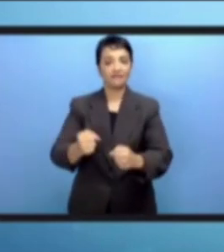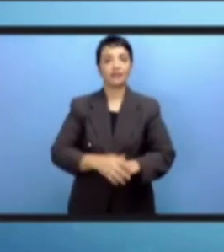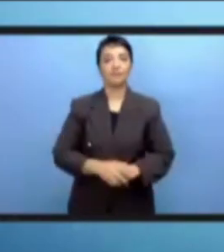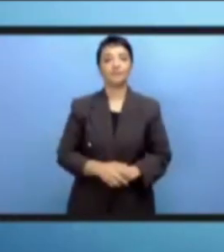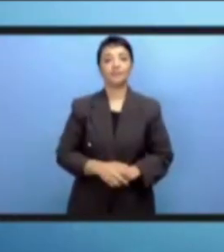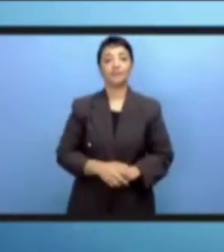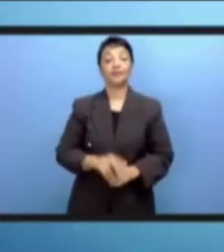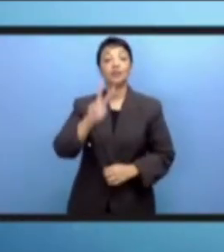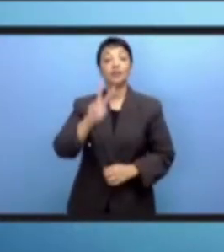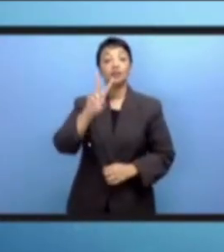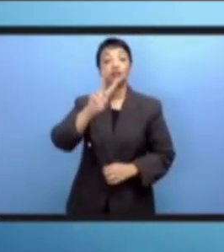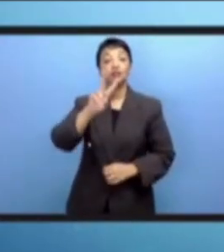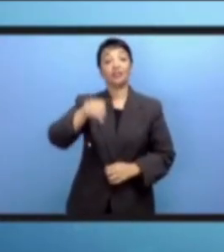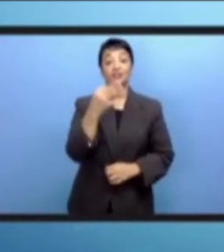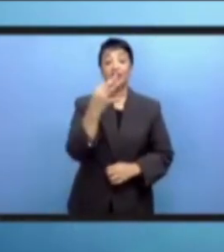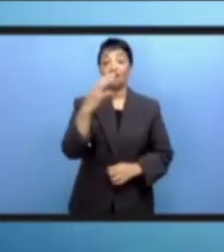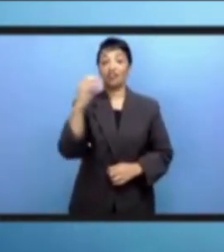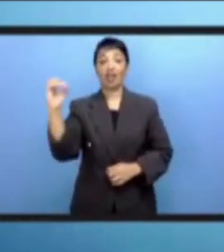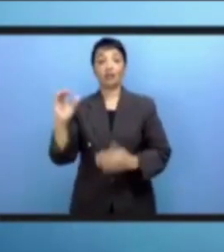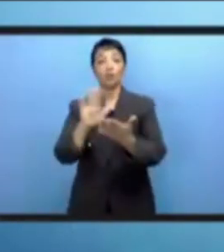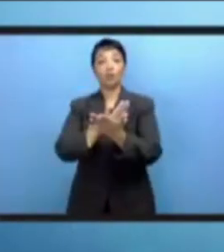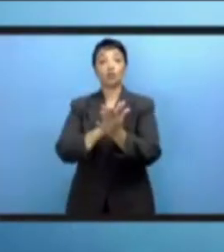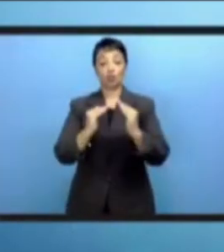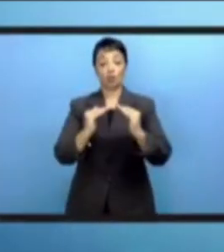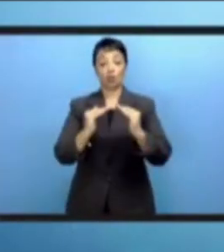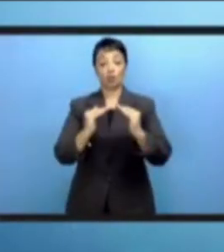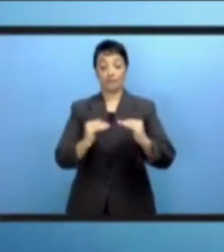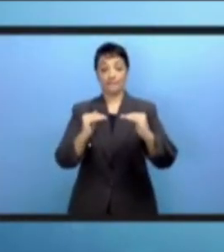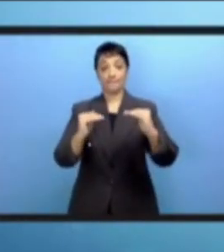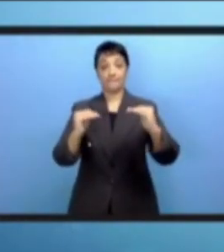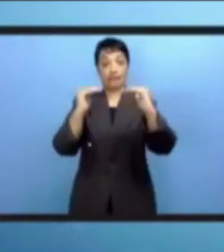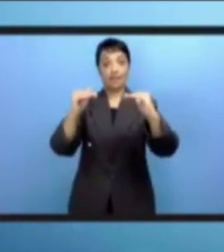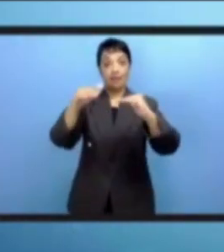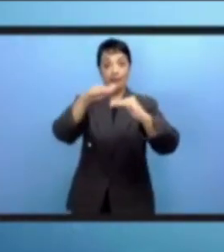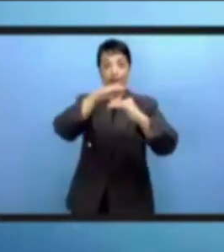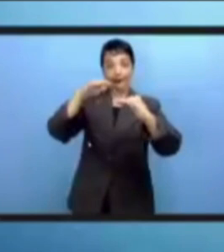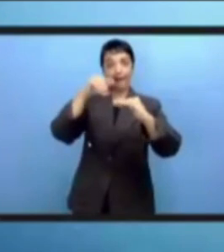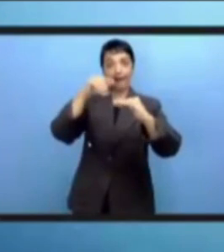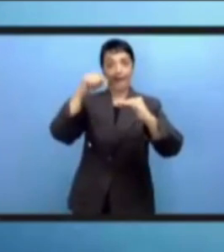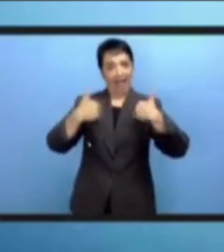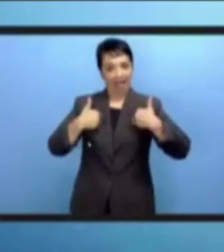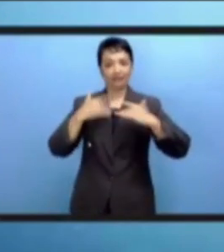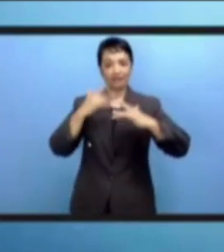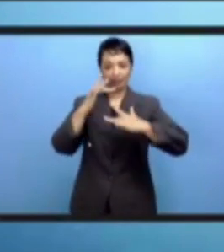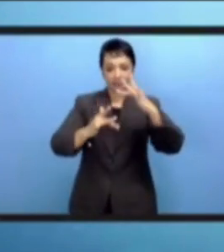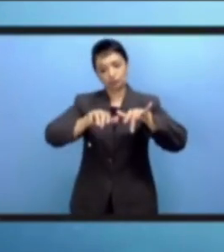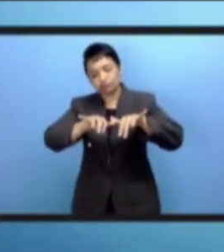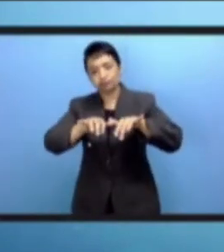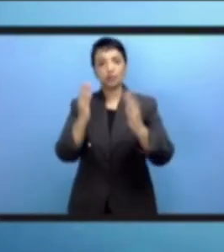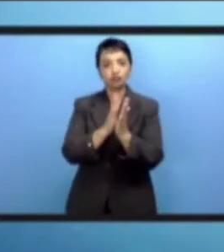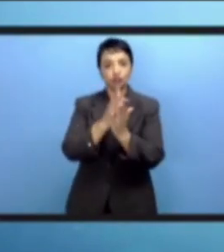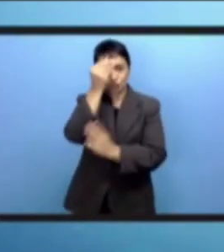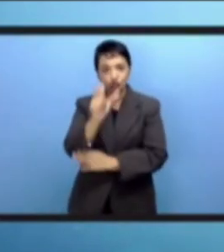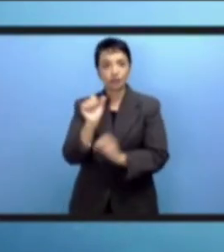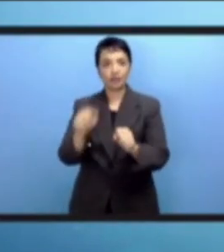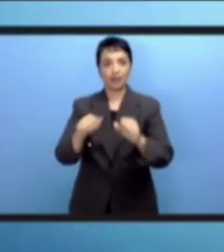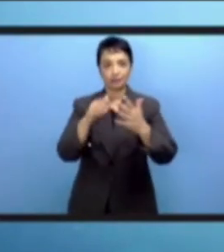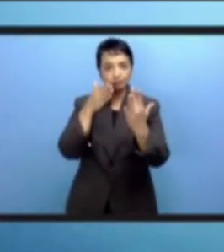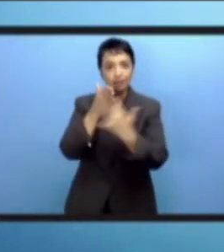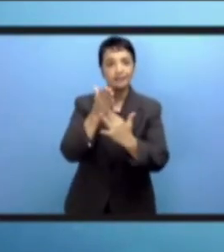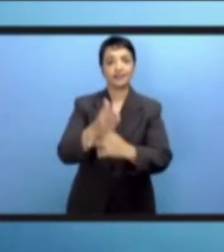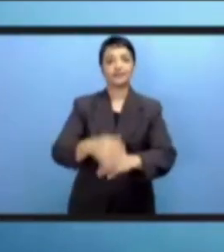Все они пользуются, имеют возможность пользоваться подключением 4G. Особенно это касается, естественно, больших